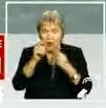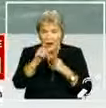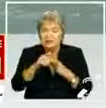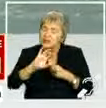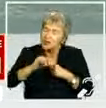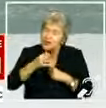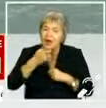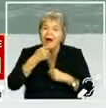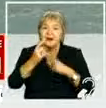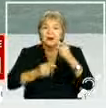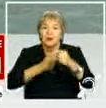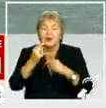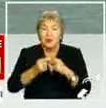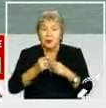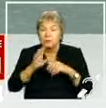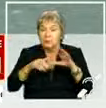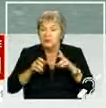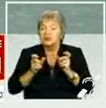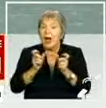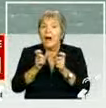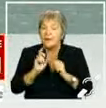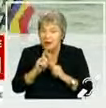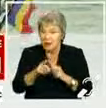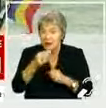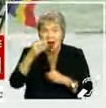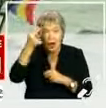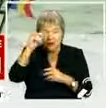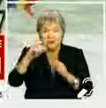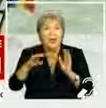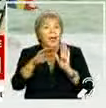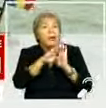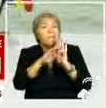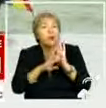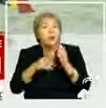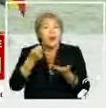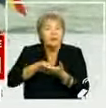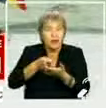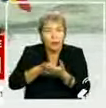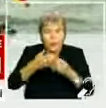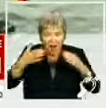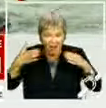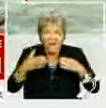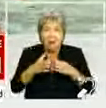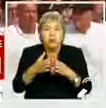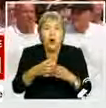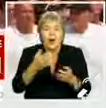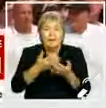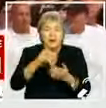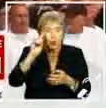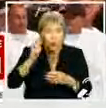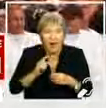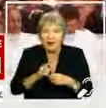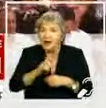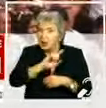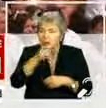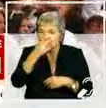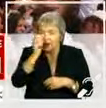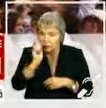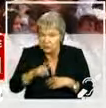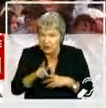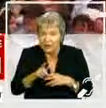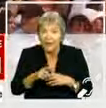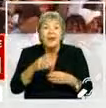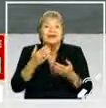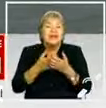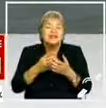următori. Ministrul Apărării a anunțat că programul de înzestrare a marinei cu corvete multifuncționale nu va fi abandonat. Anunțul vine